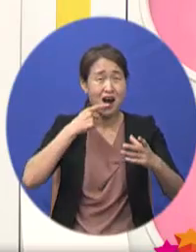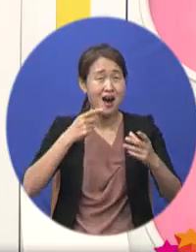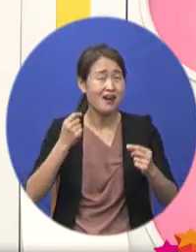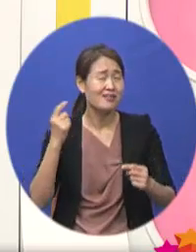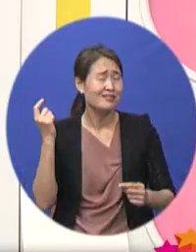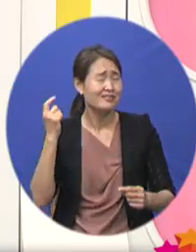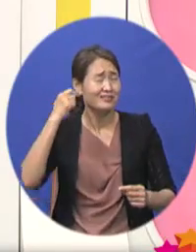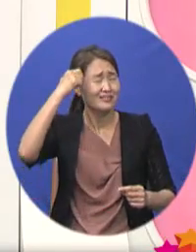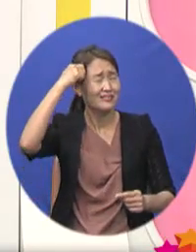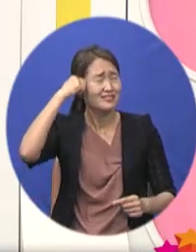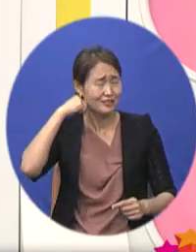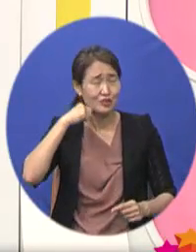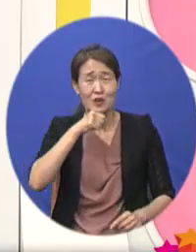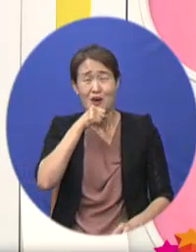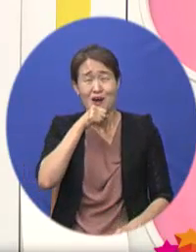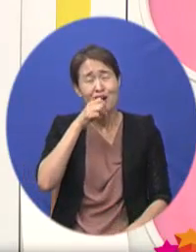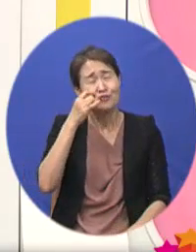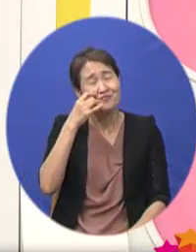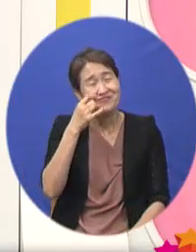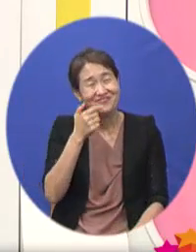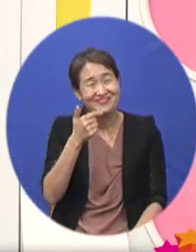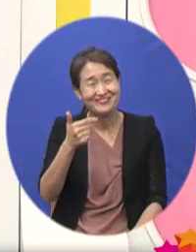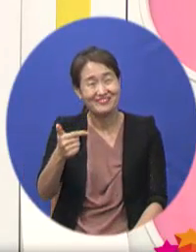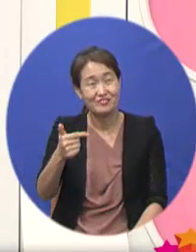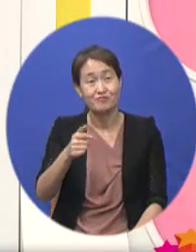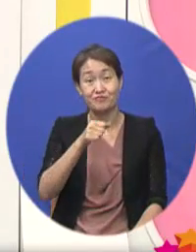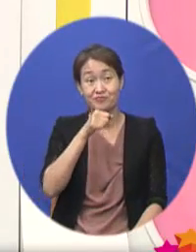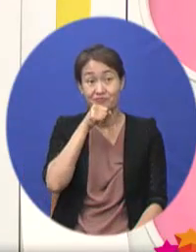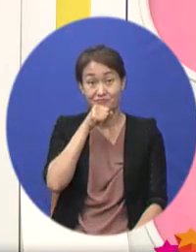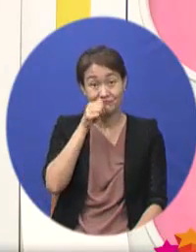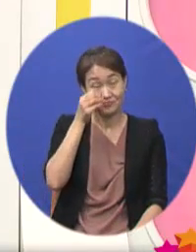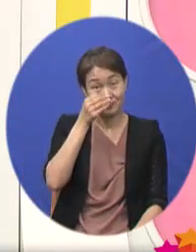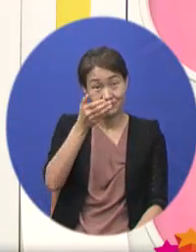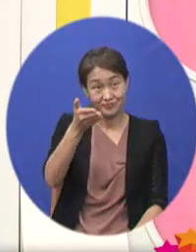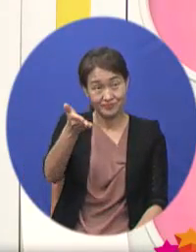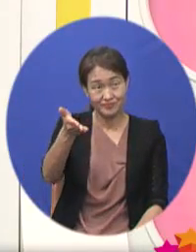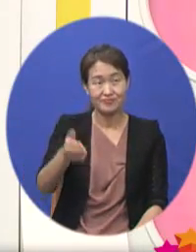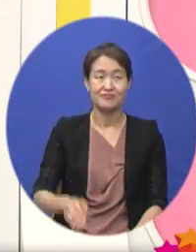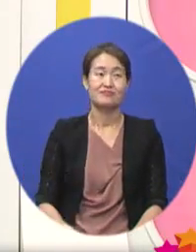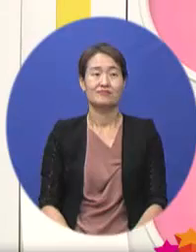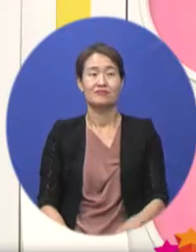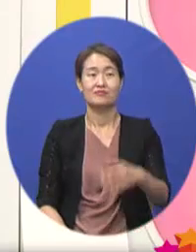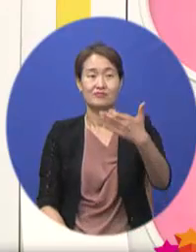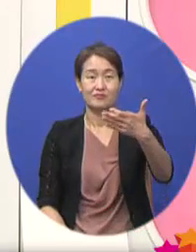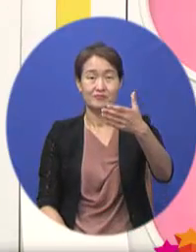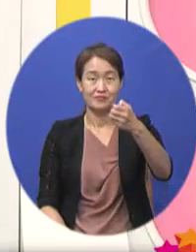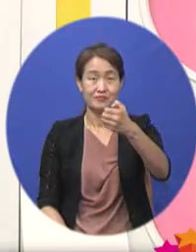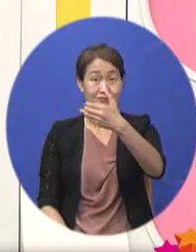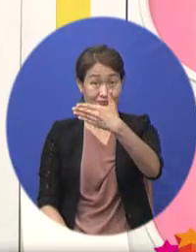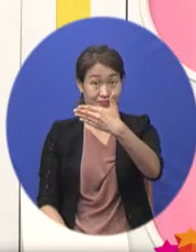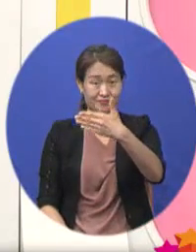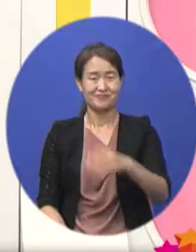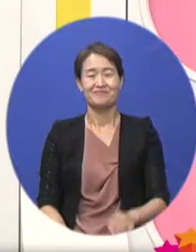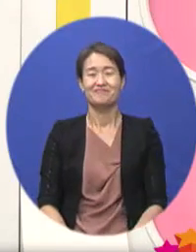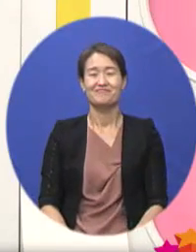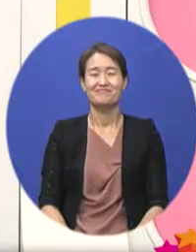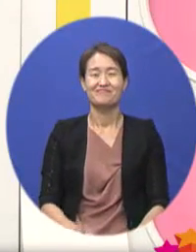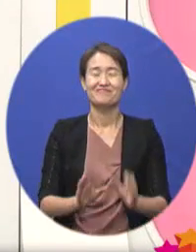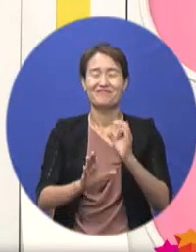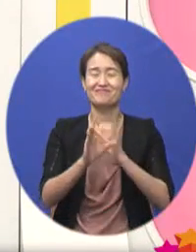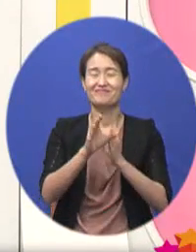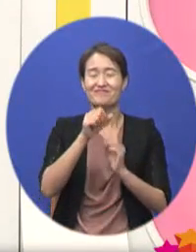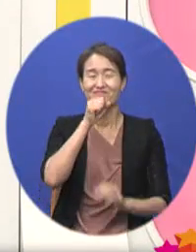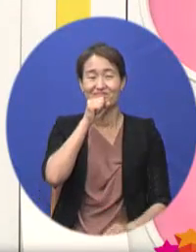같은 네. 그런 기분이었어요 아, 점수 빨리 보자고 궁금하네 자, 점수는요 9점, 10점, 네? 9점 보너스 9점